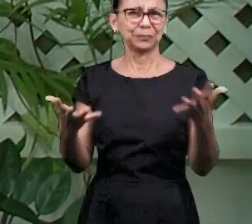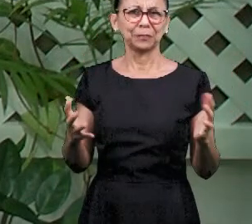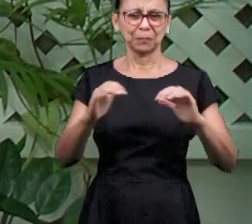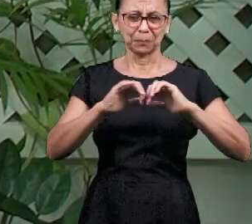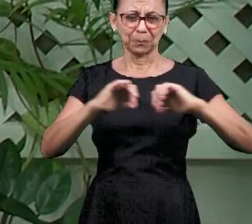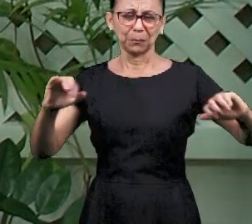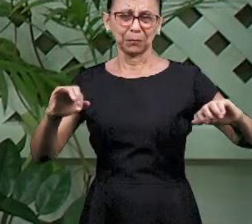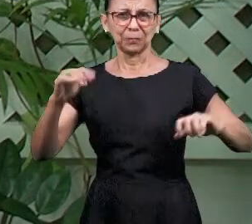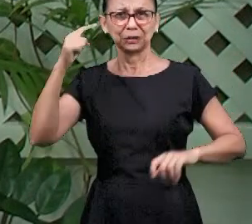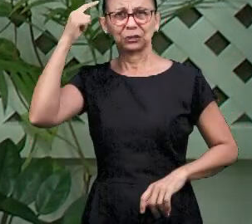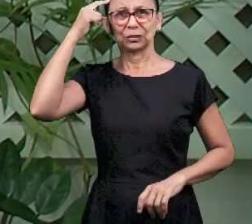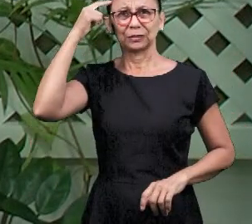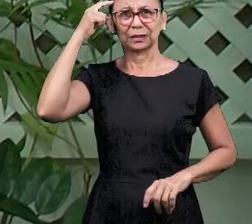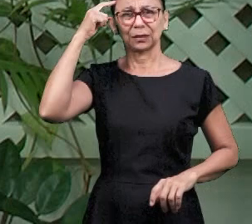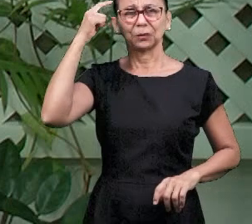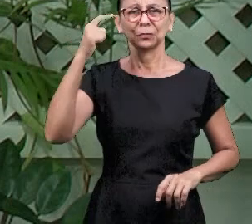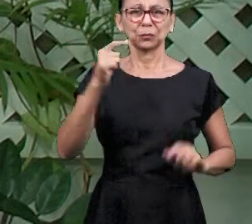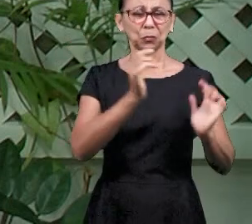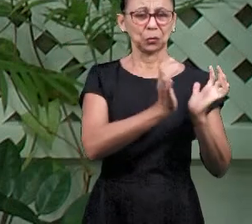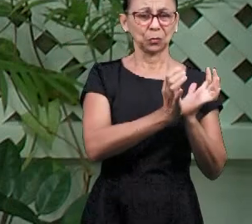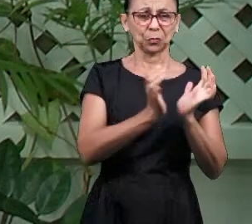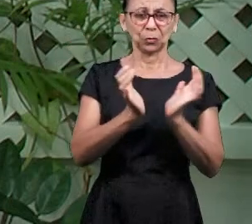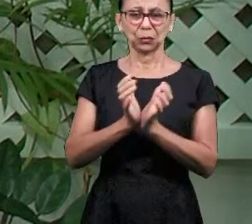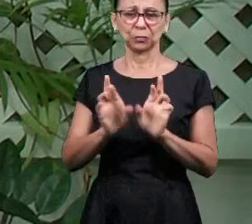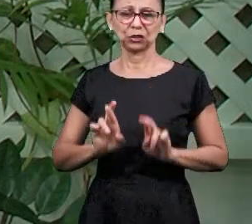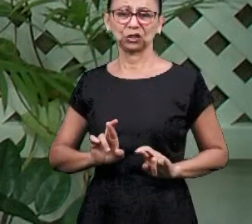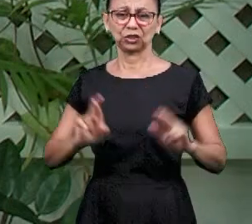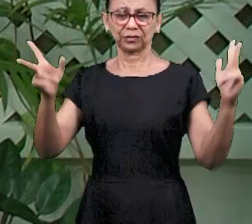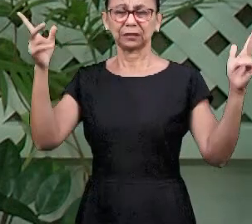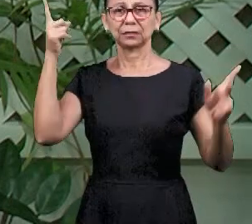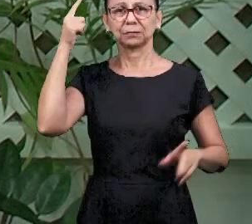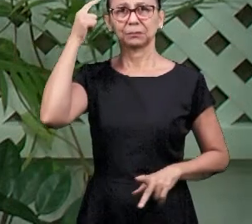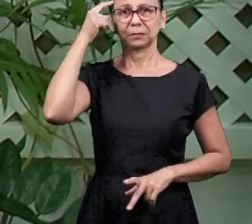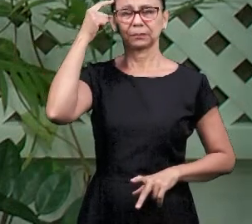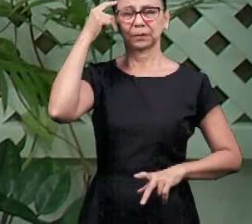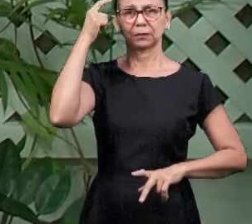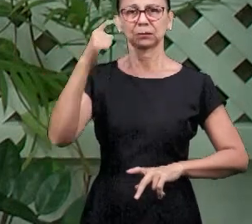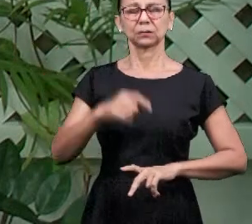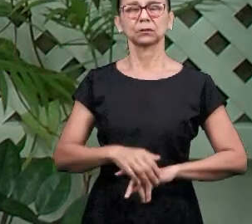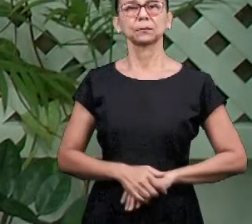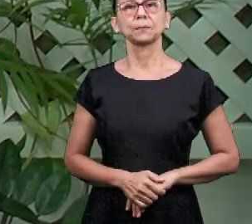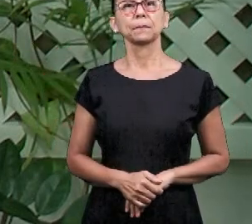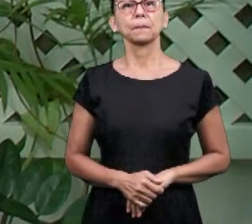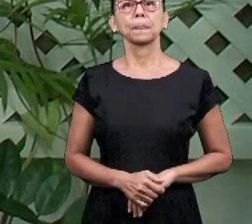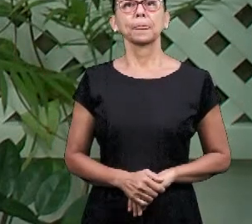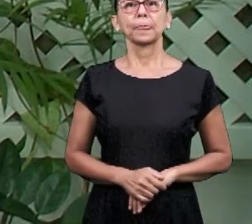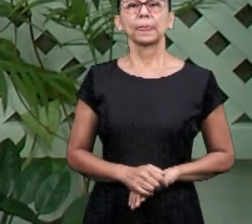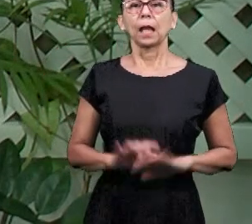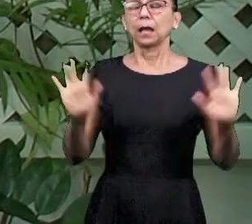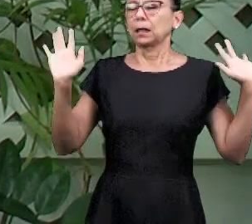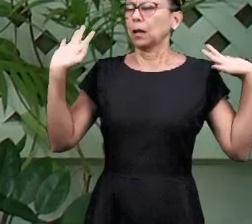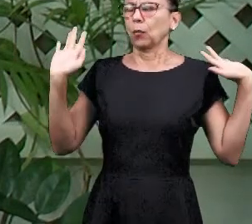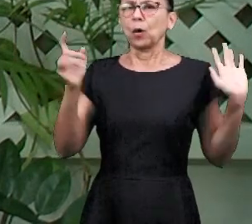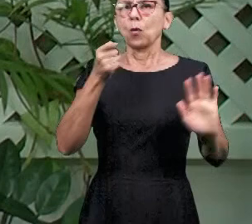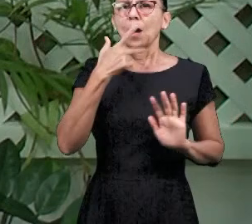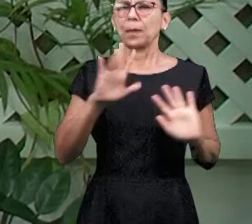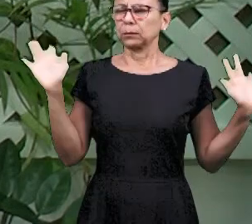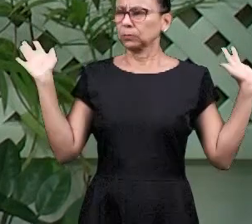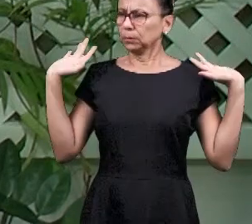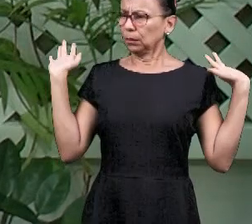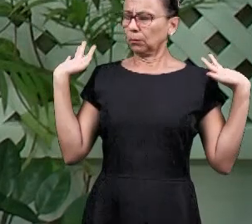choses. Beaucoup de personnes nous écrivent, font des commentaires, quelques-uns, tous